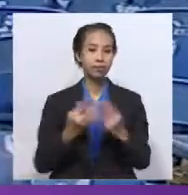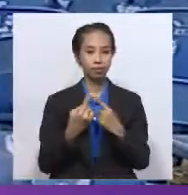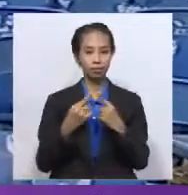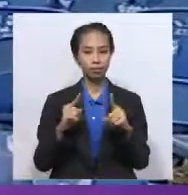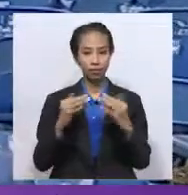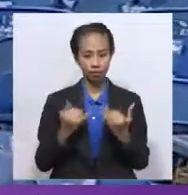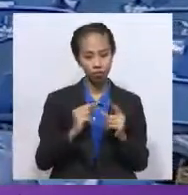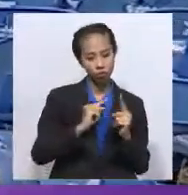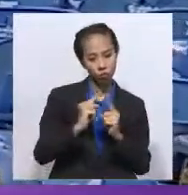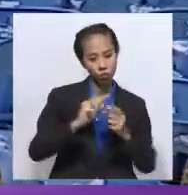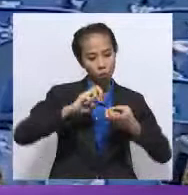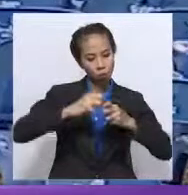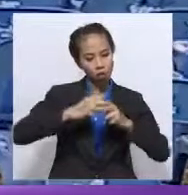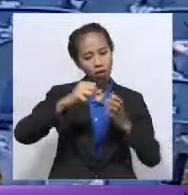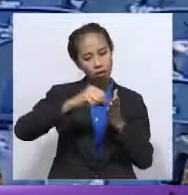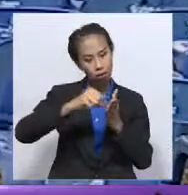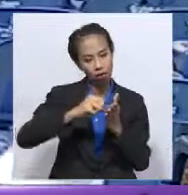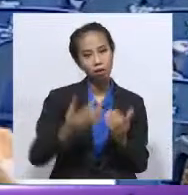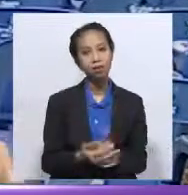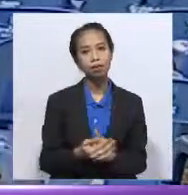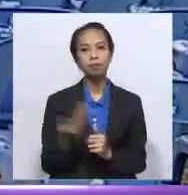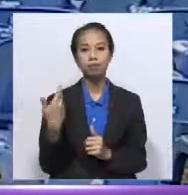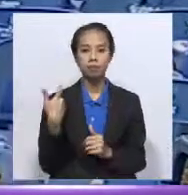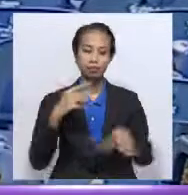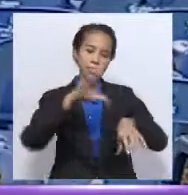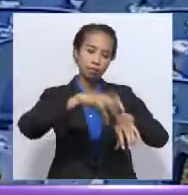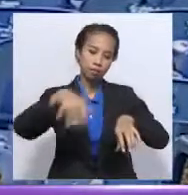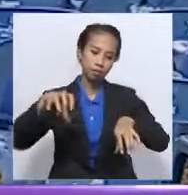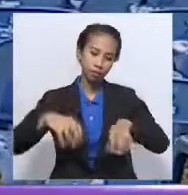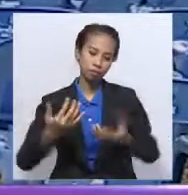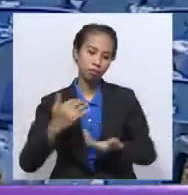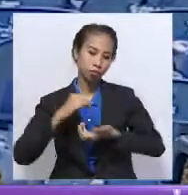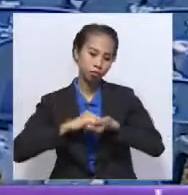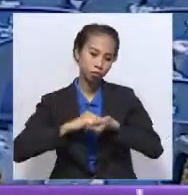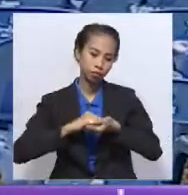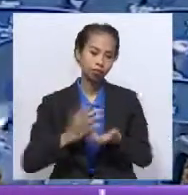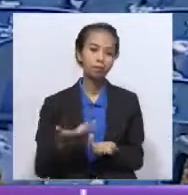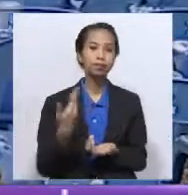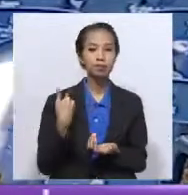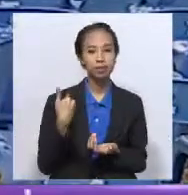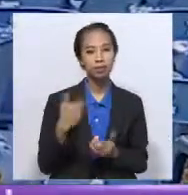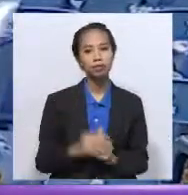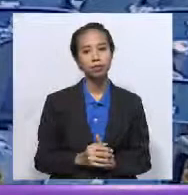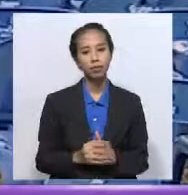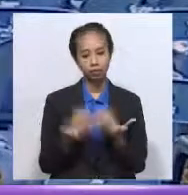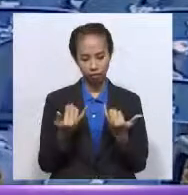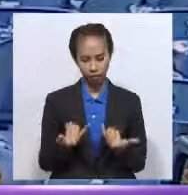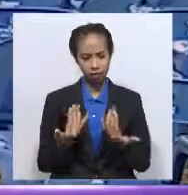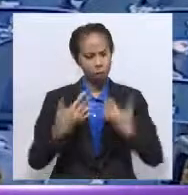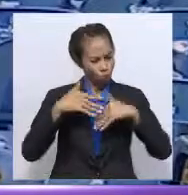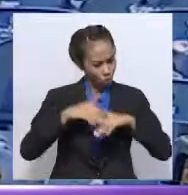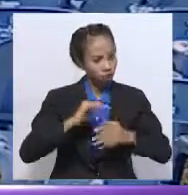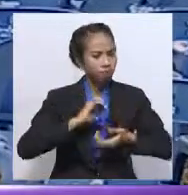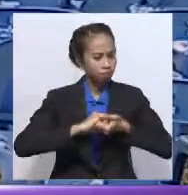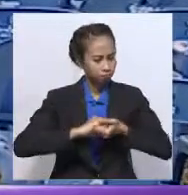การพูดคุยกันแล้วก็การแก้ไขปัญหานะคะรวมถึงให้หน่วยงานต่างๆเข้ามามีส่วนร่วมมากยิ่งขึ้นก็ทำให้ความมีส่วนร่วมนั้น